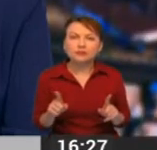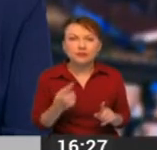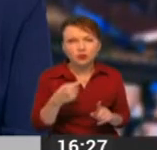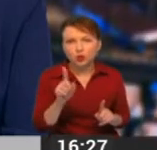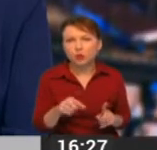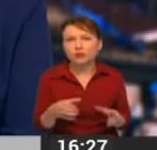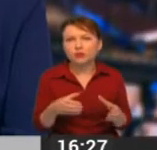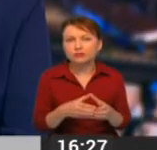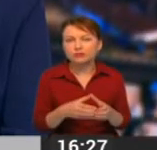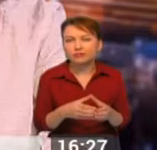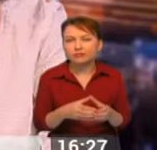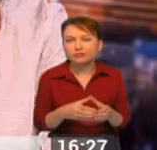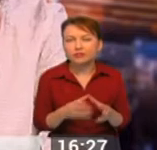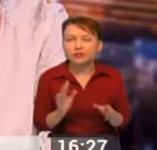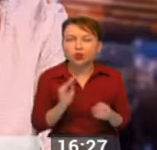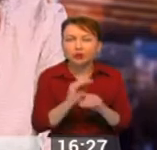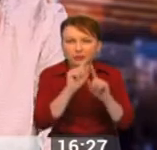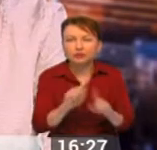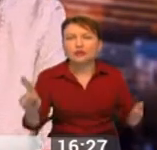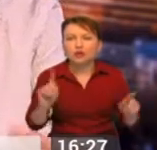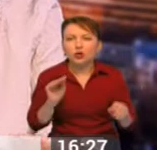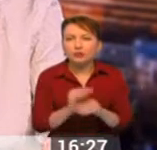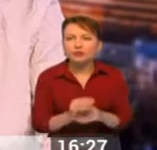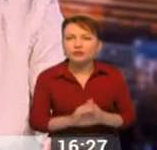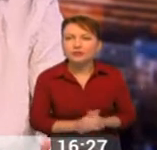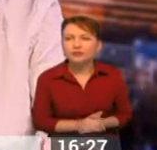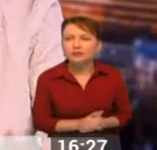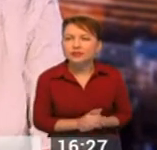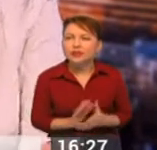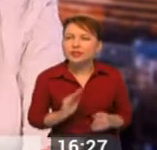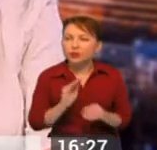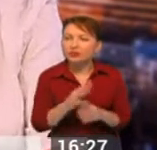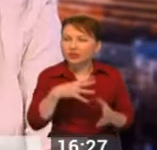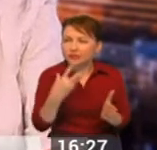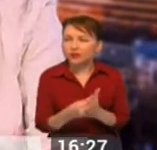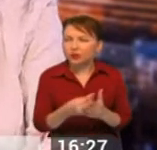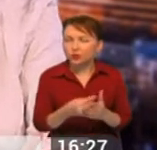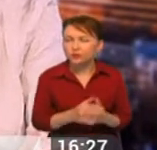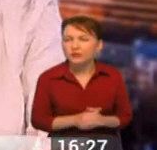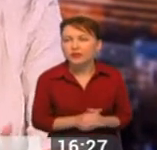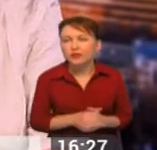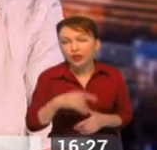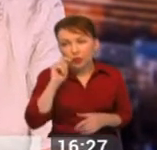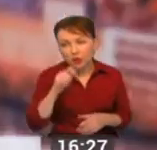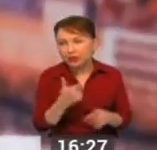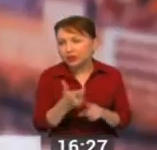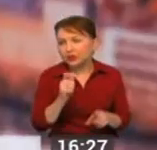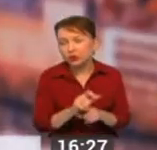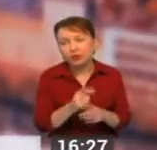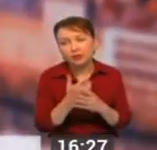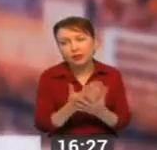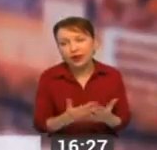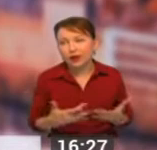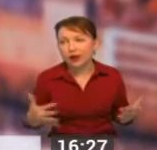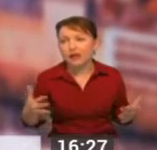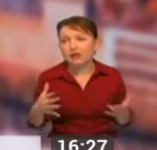номер. Колорит. Да, колорит, да, да, да, добавить свое что-то. Потому что Украина настолько многогранна и настолько